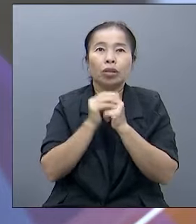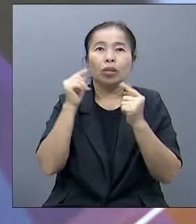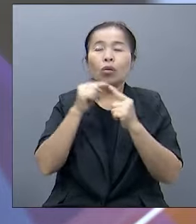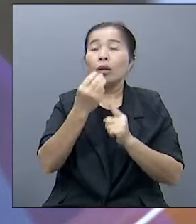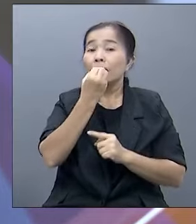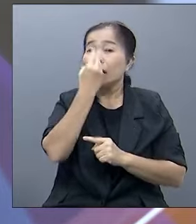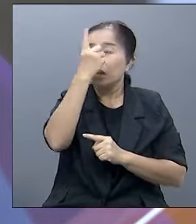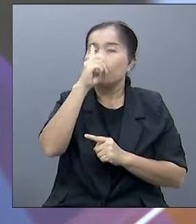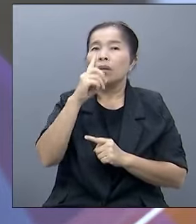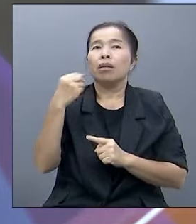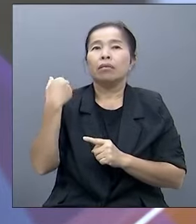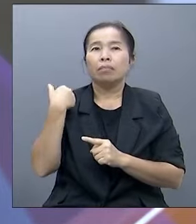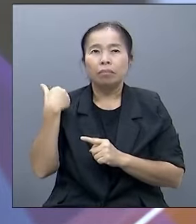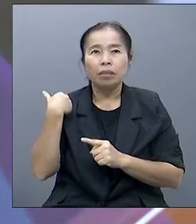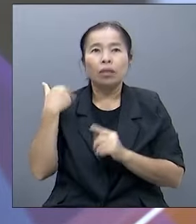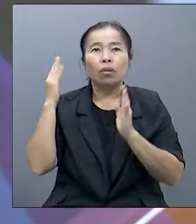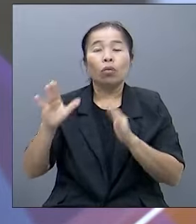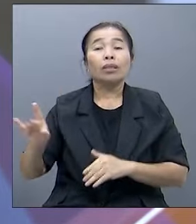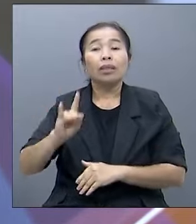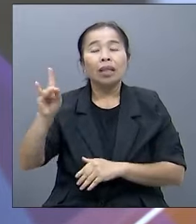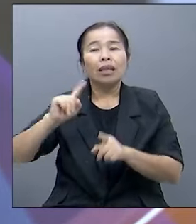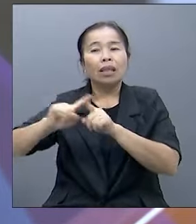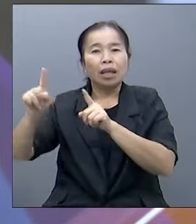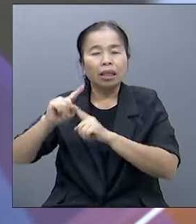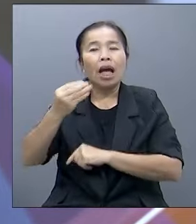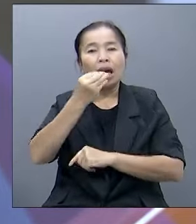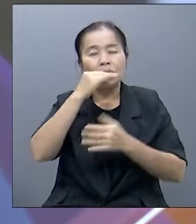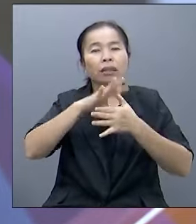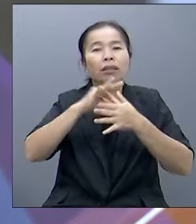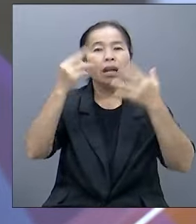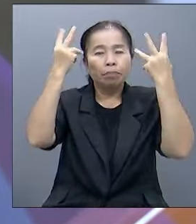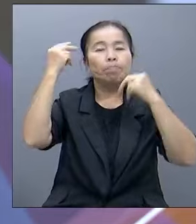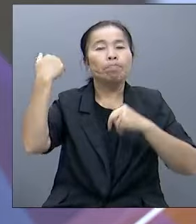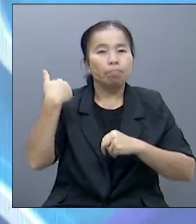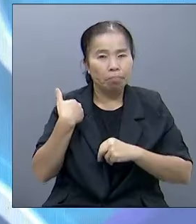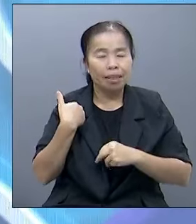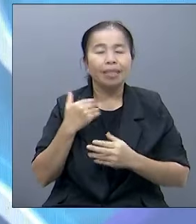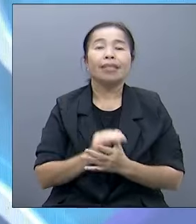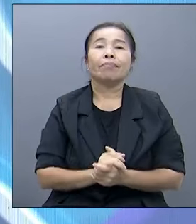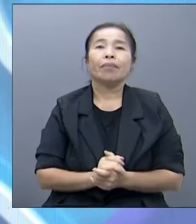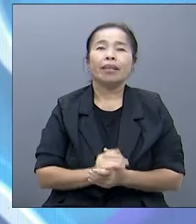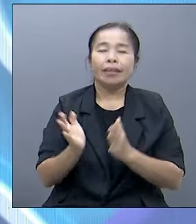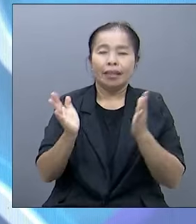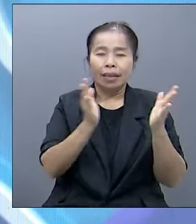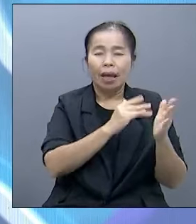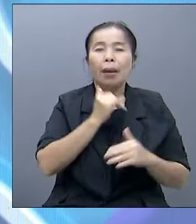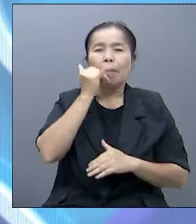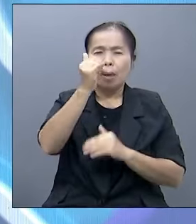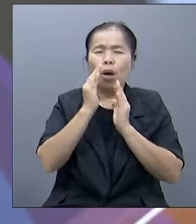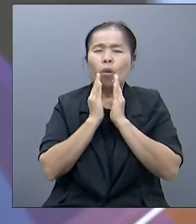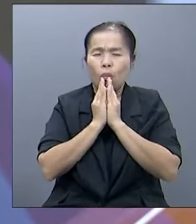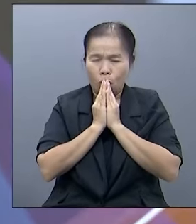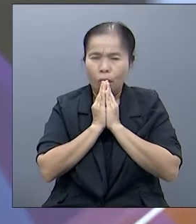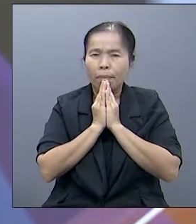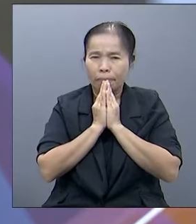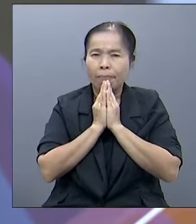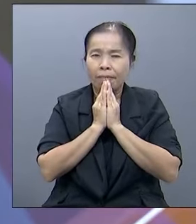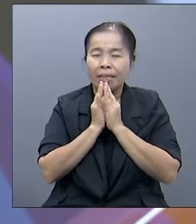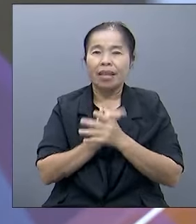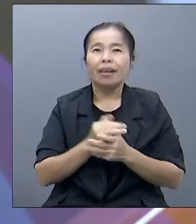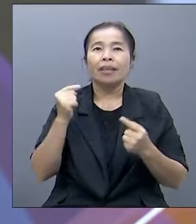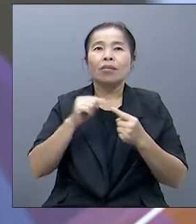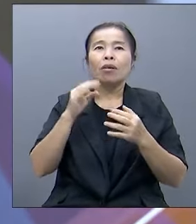เป็นคนอย่างเดียวนะสัตว์อื่นๆก็กินเนื้อกระต่ายด้วยเหมือนกันนะคะ พาไปไหว้พระหน่อยใช่ไหม ใช่วันนี้เราก็พาคุณผู้ชมไปเยี่ยมชมหล